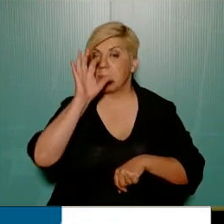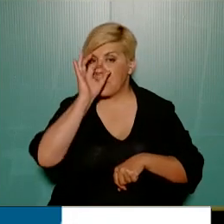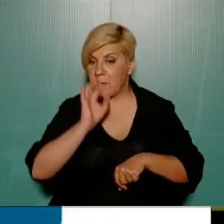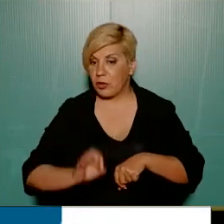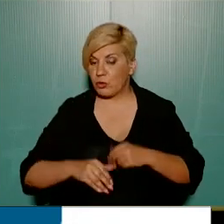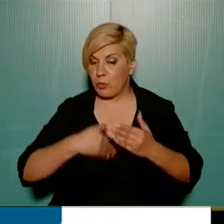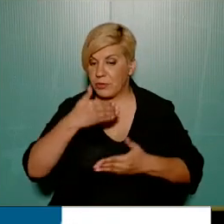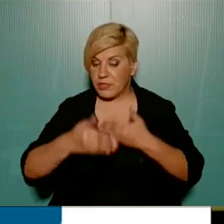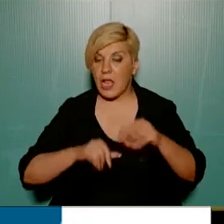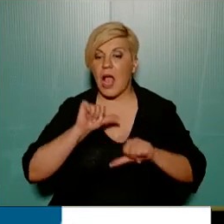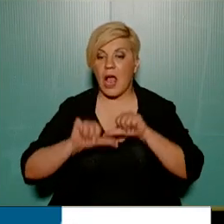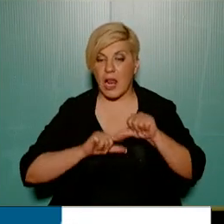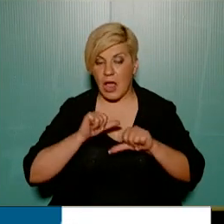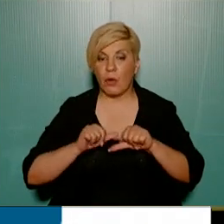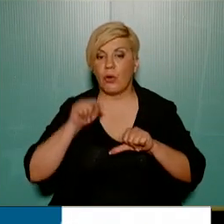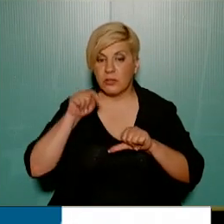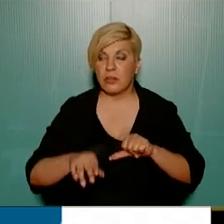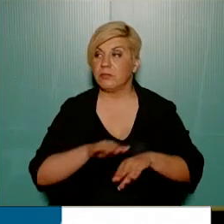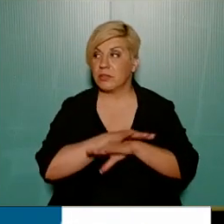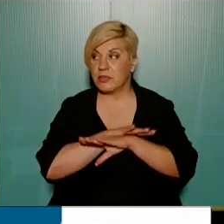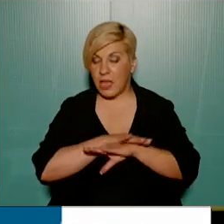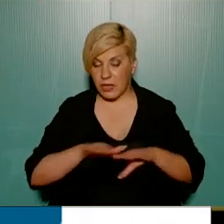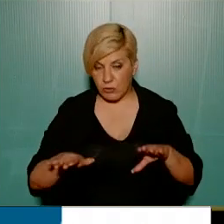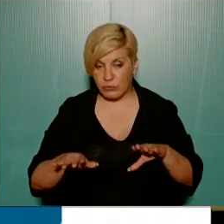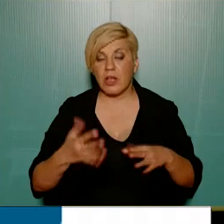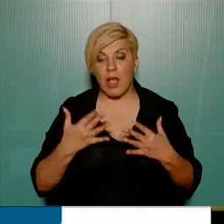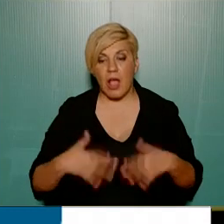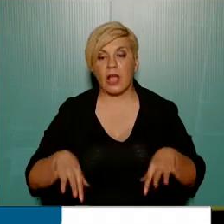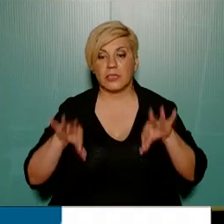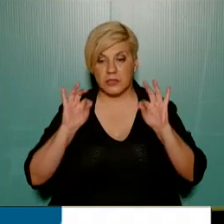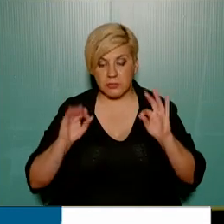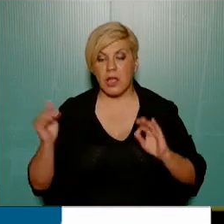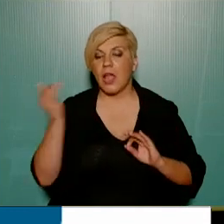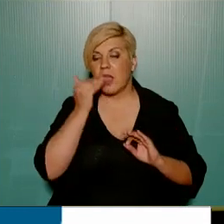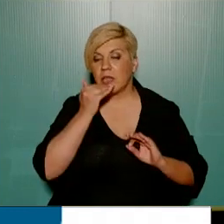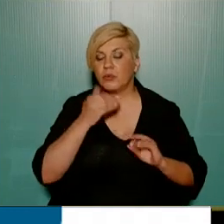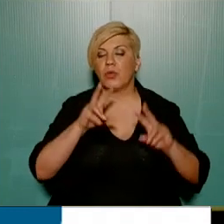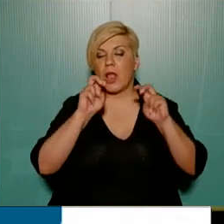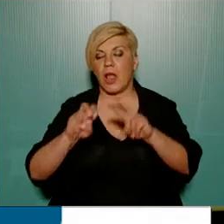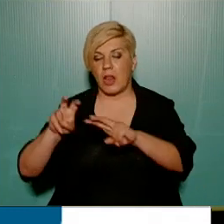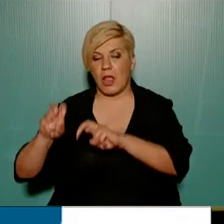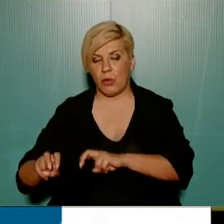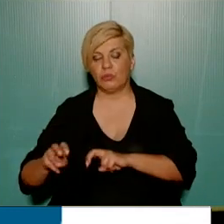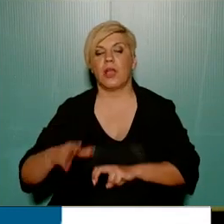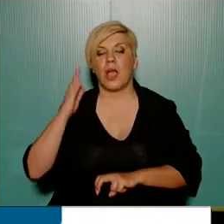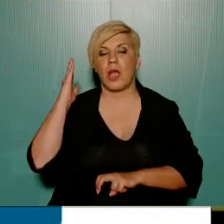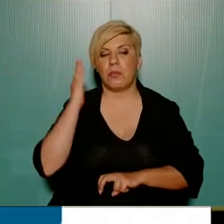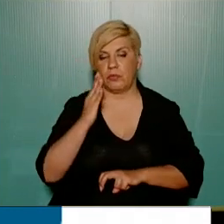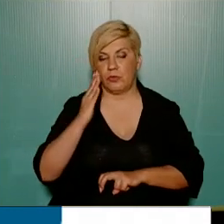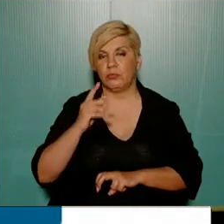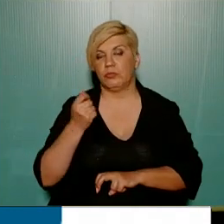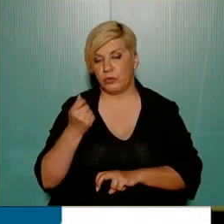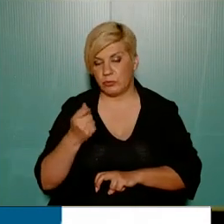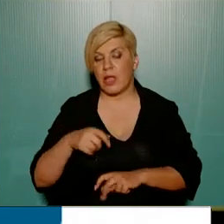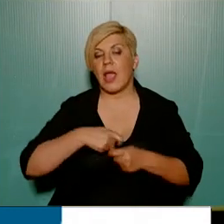πραγματοποίησης αλλαγών και αφού αυτό εξαντλήθηκε, ξεκινήσαμε εντατικούς ελέγχους και επιβολή των ανάλογων προστήμων